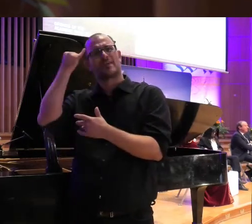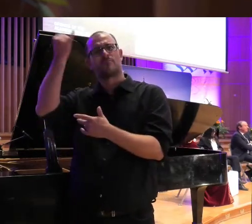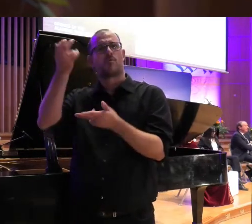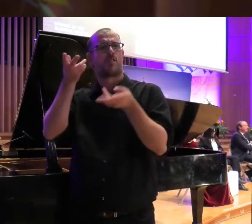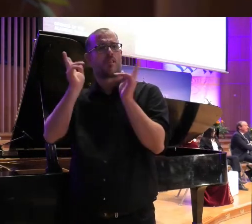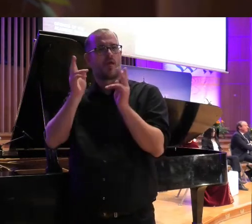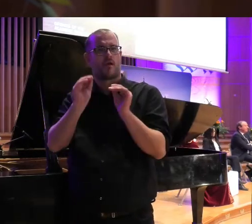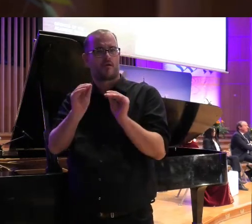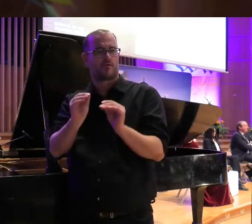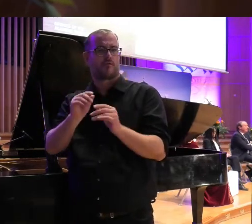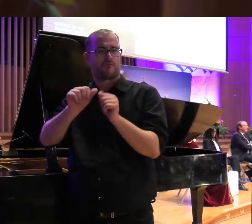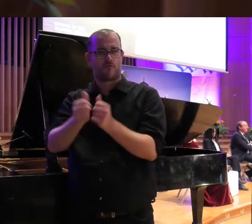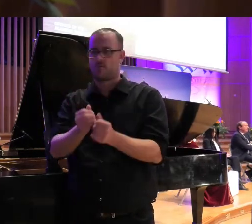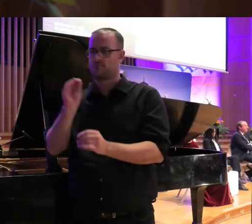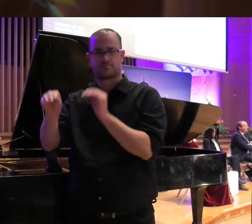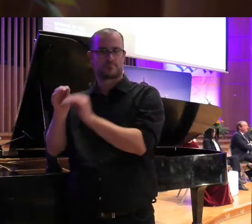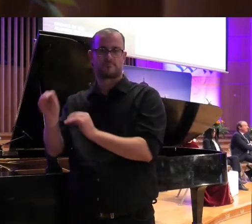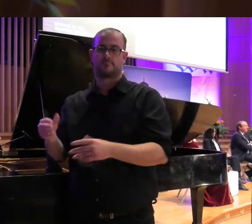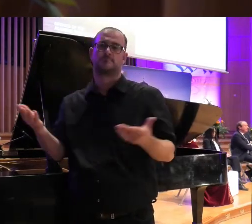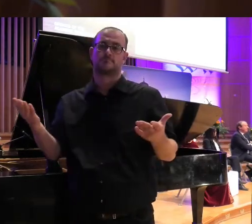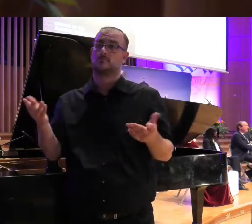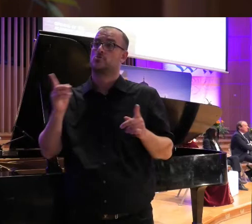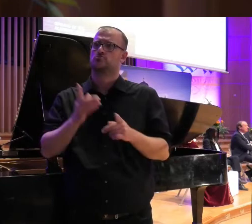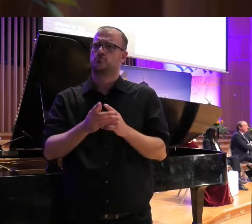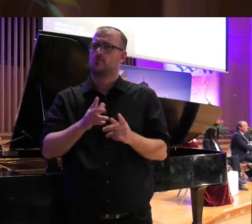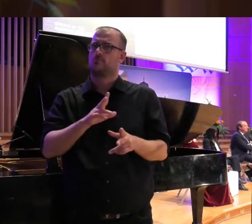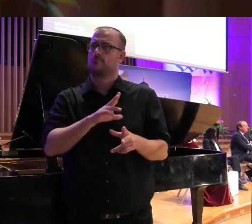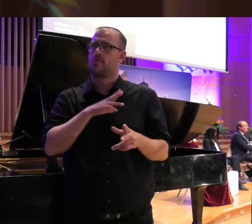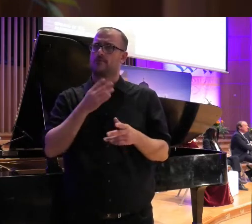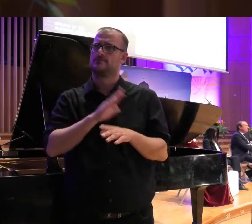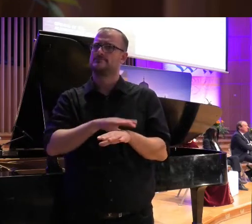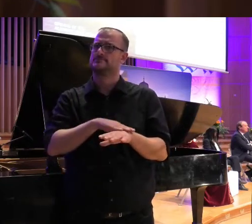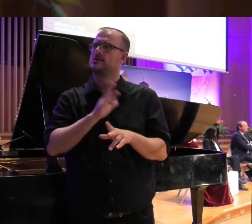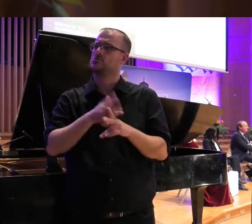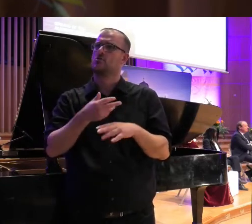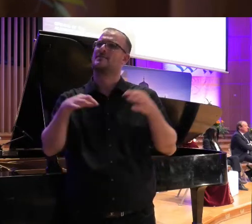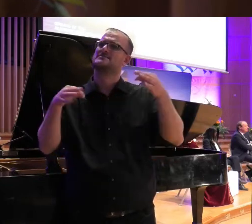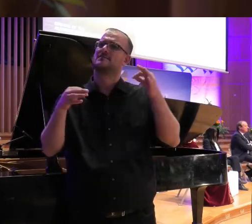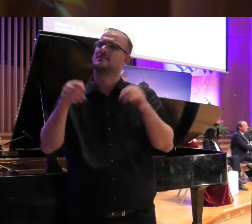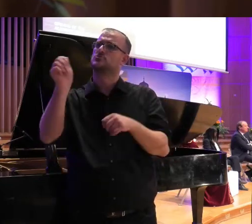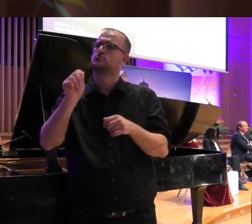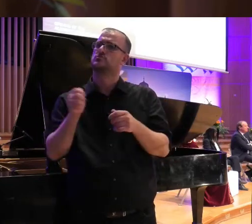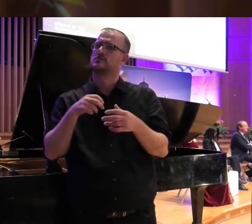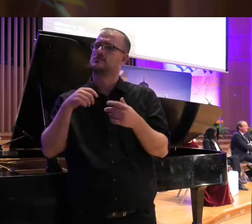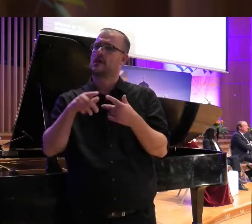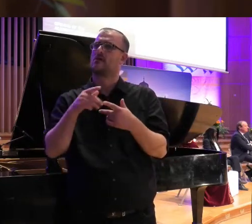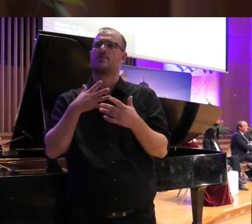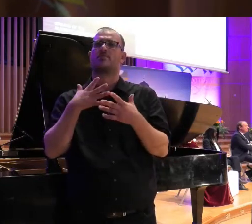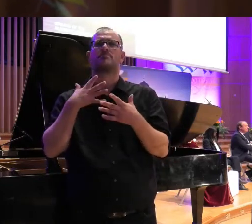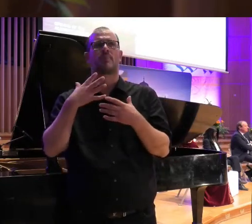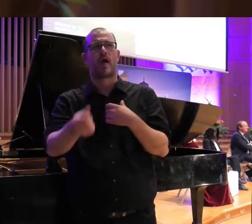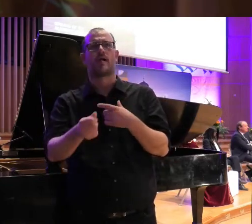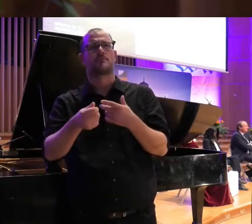Lehrformen. Und es ist sogar seit längerer Zeit schon ein Zertifikatsstudiengang Nachhaltigkeit in der Planung,